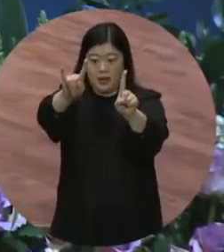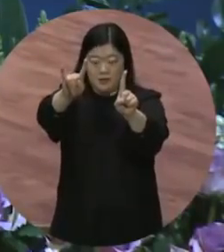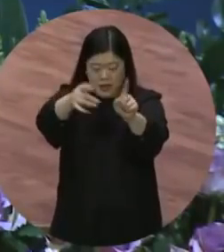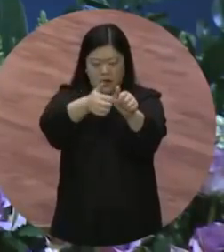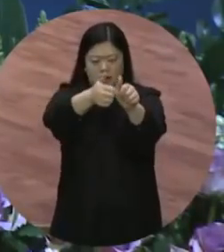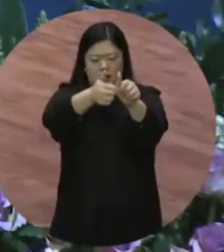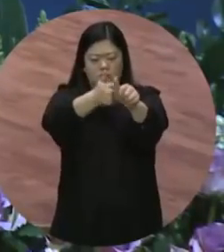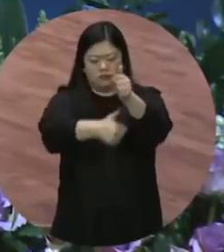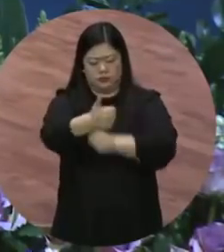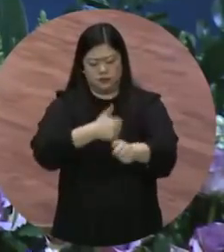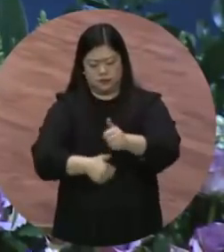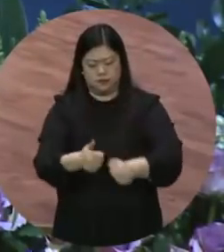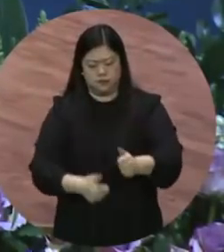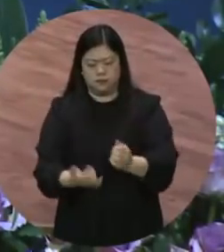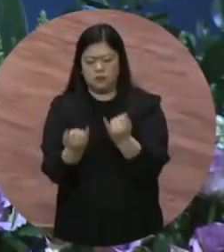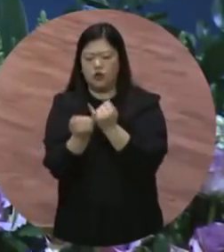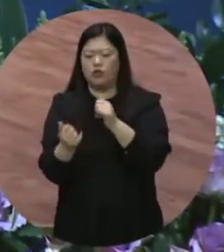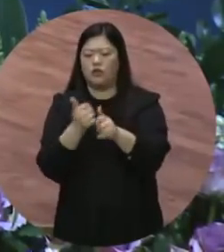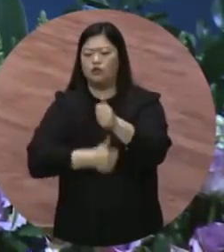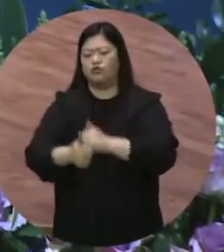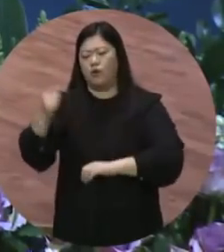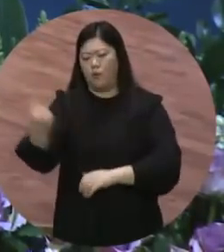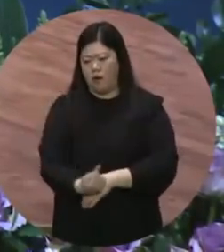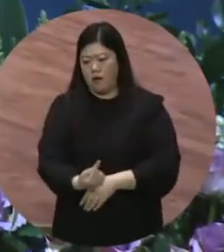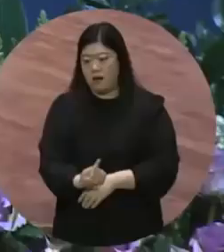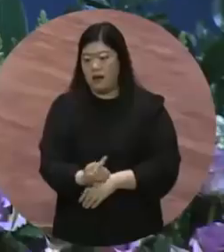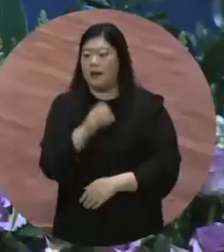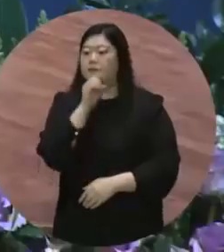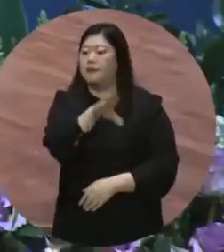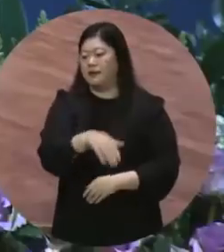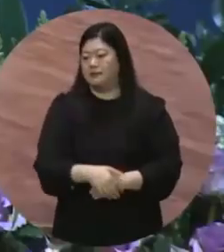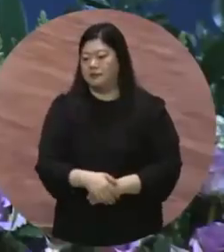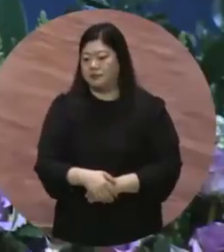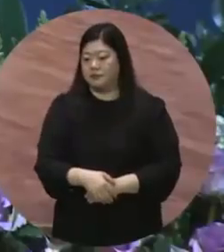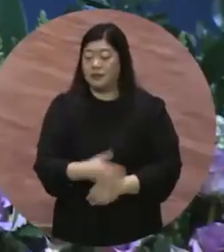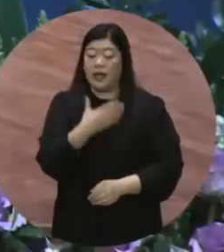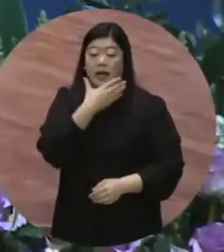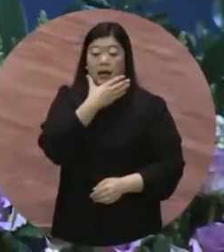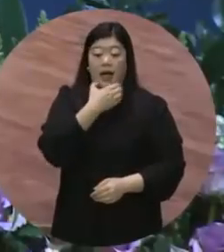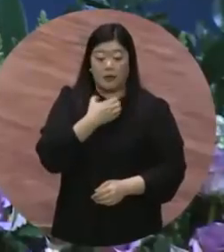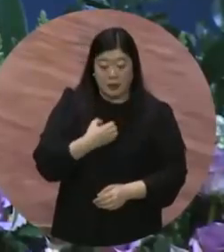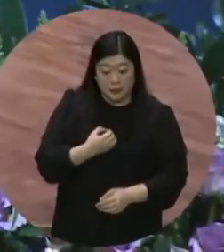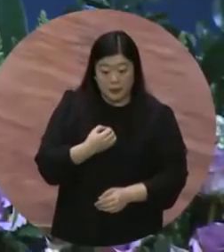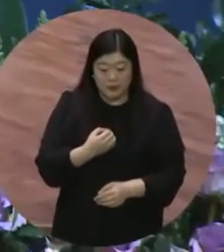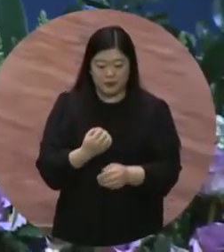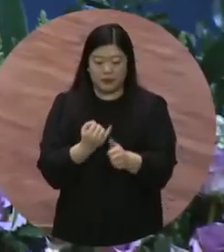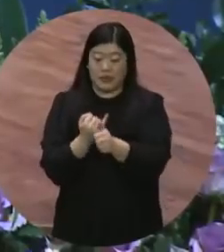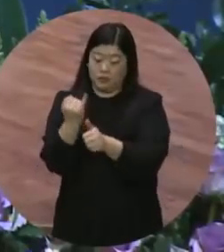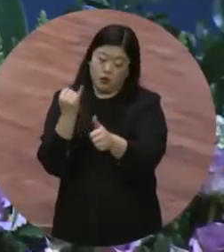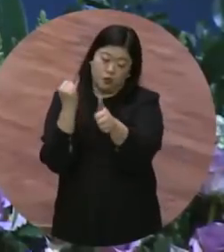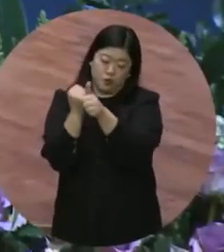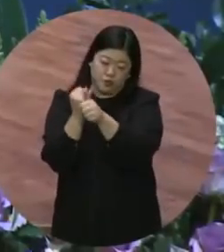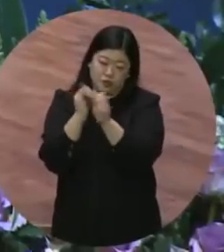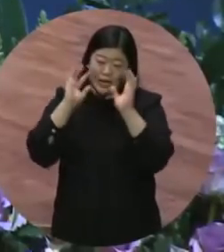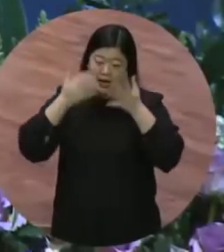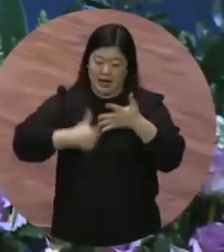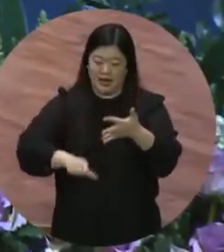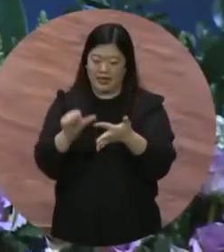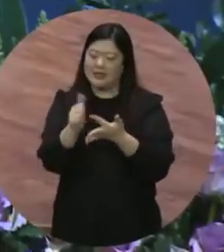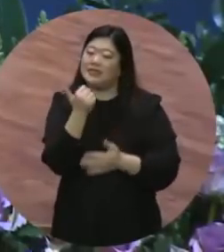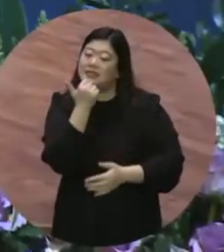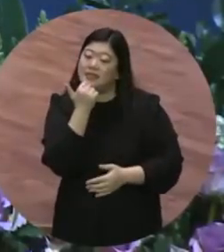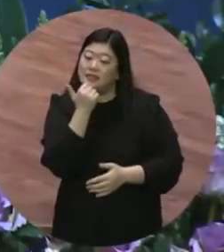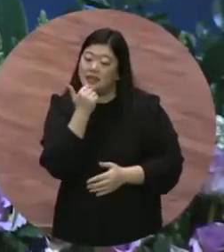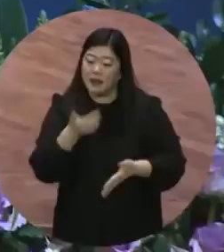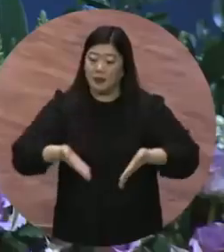될 것이다. 그것이 성취됐거든요. 아브라함과 사라를 통해서 이삭을 낳게 하시고 이삭과